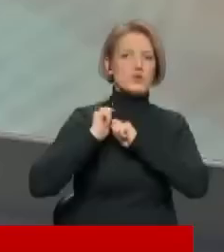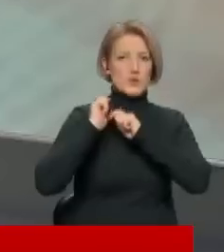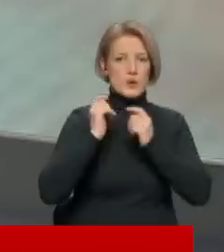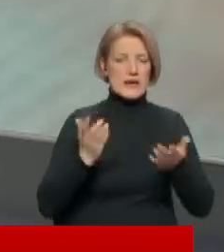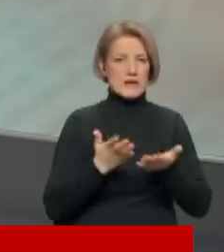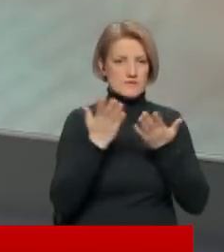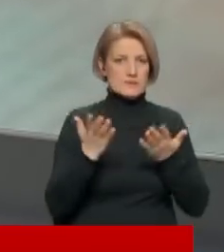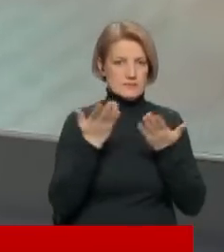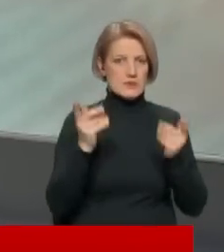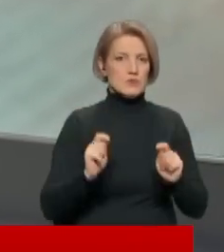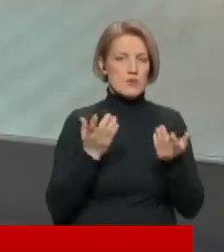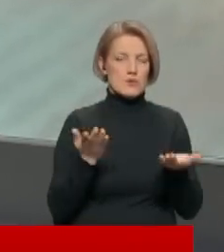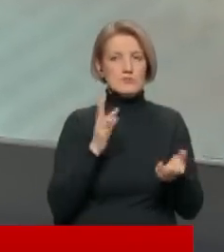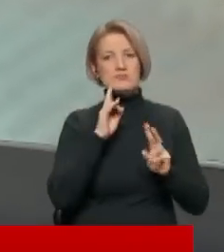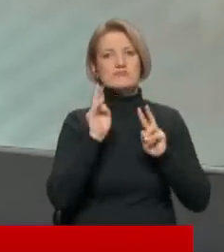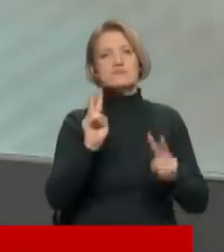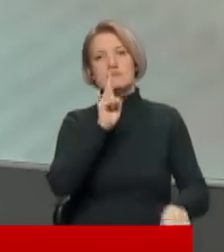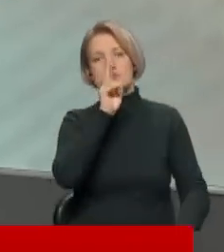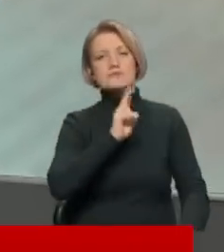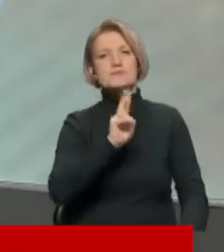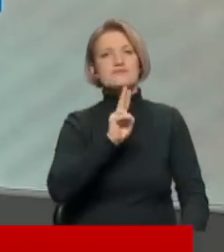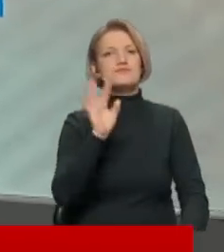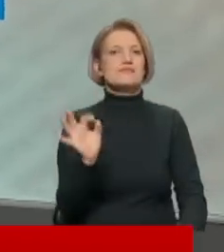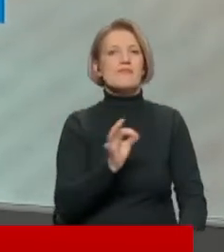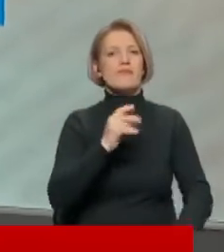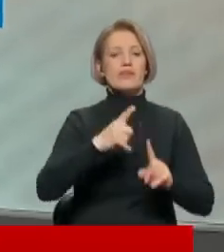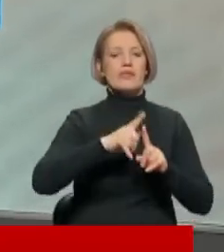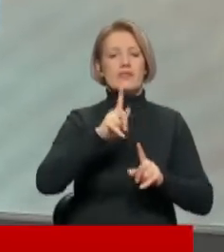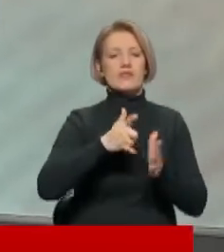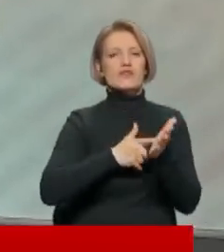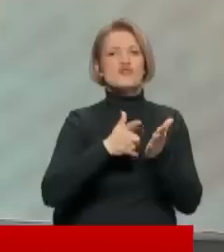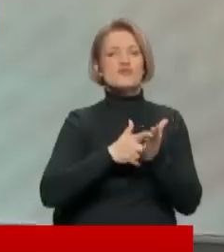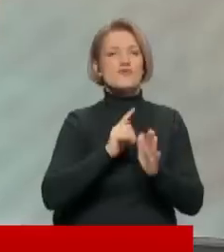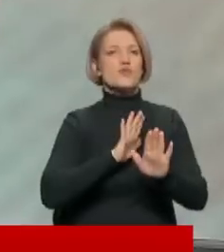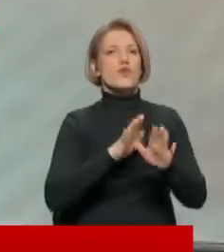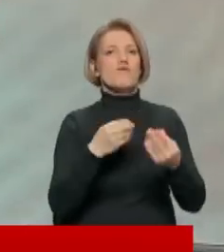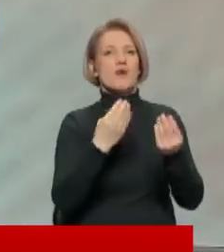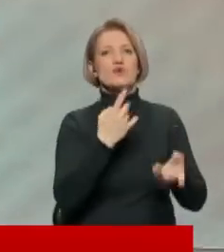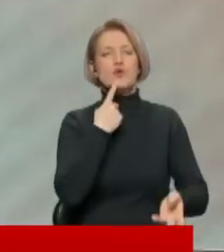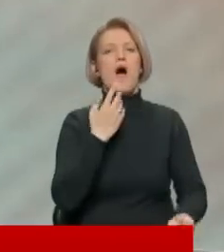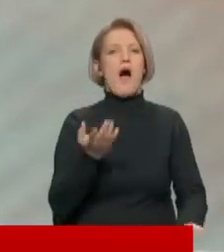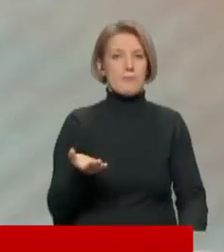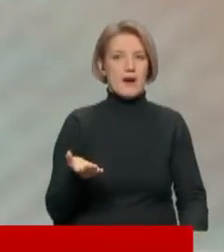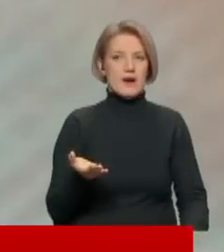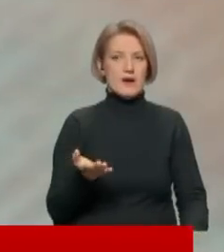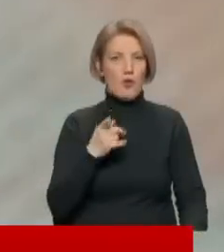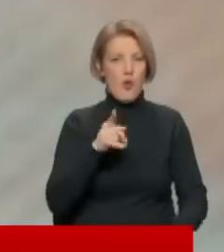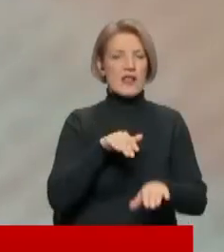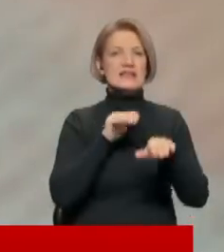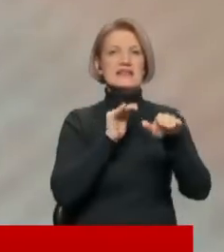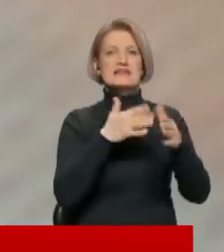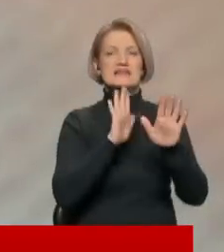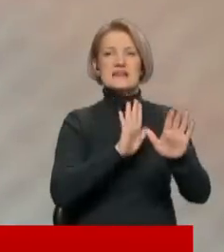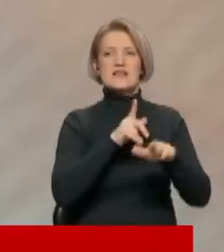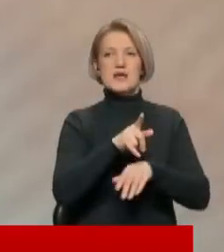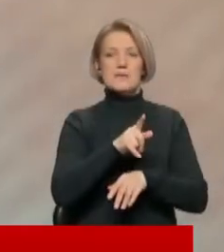hafifletiliyor mu bakıldığında 220 milyar TL'lik Çiftçi desteklendi deniliyor ama o desteklerin